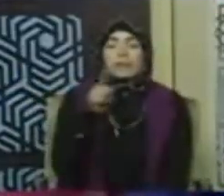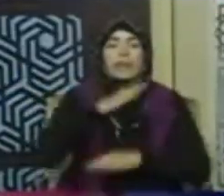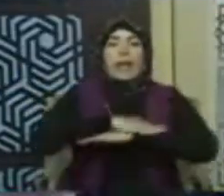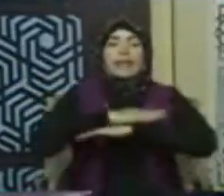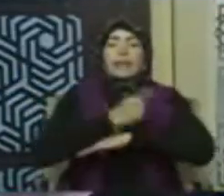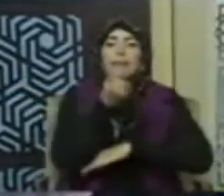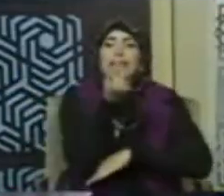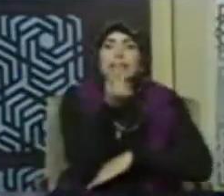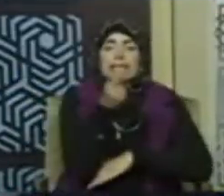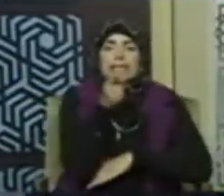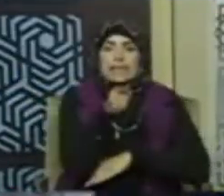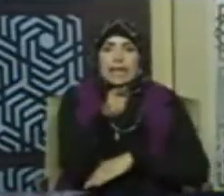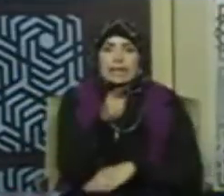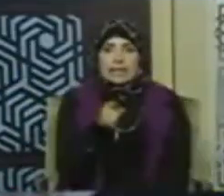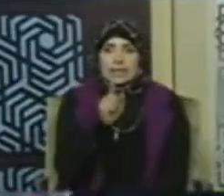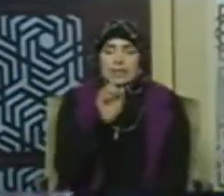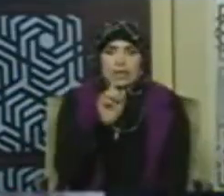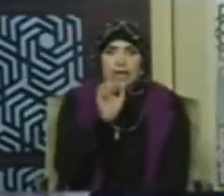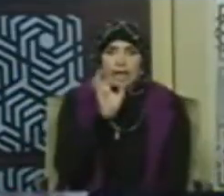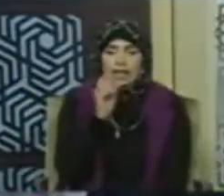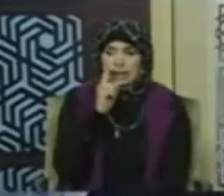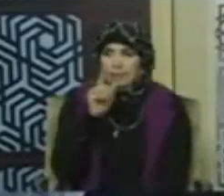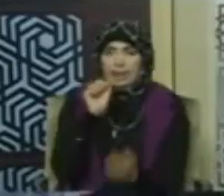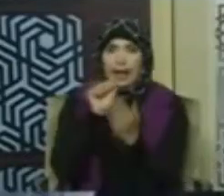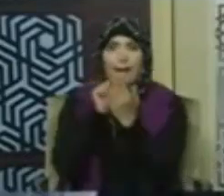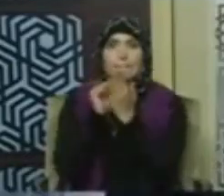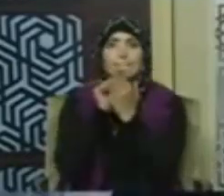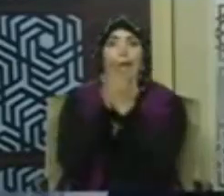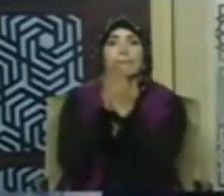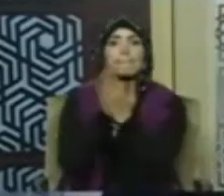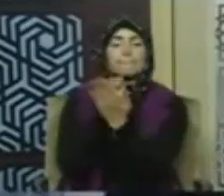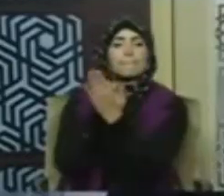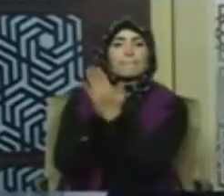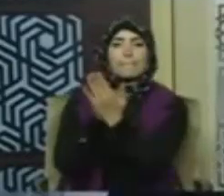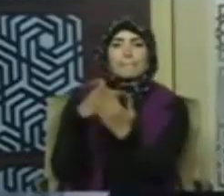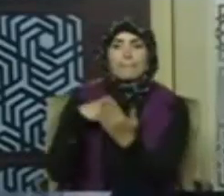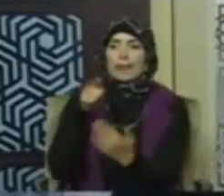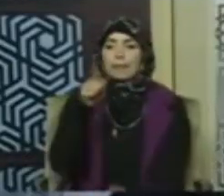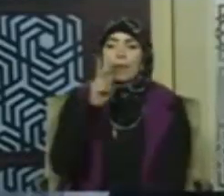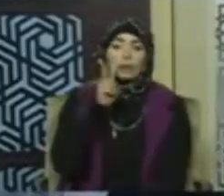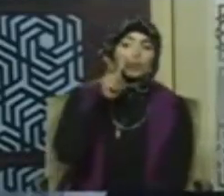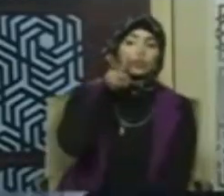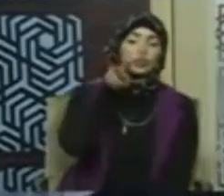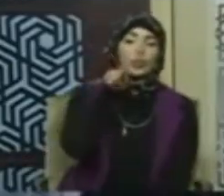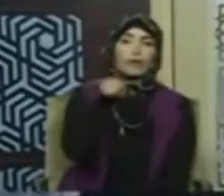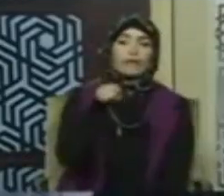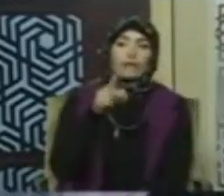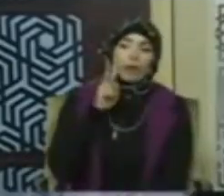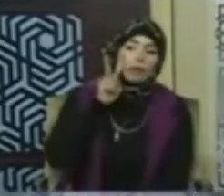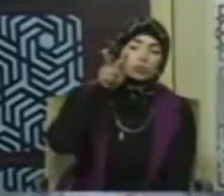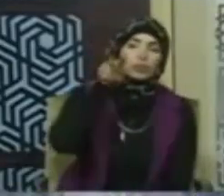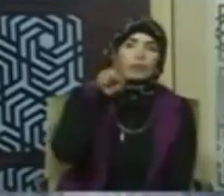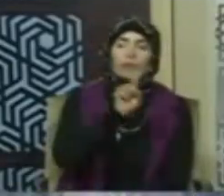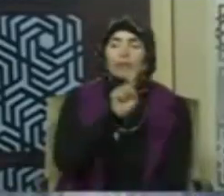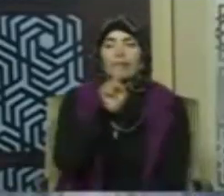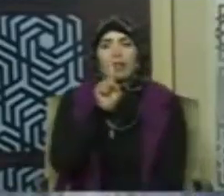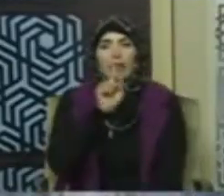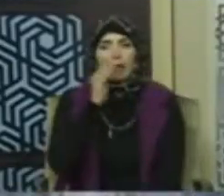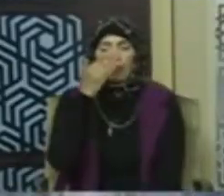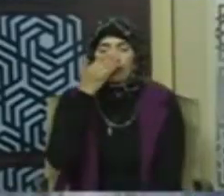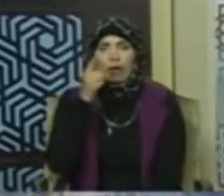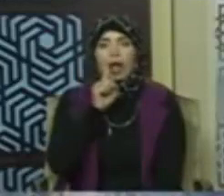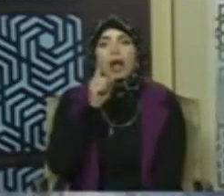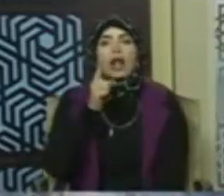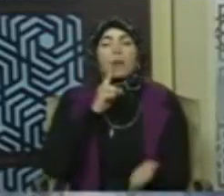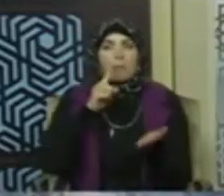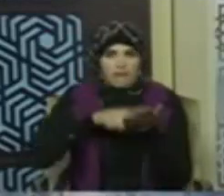ألا تأتي نصب البيت نصب الباب فتحد نظرك في بيوت الناس، إنما